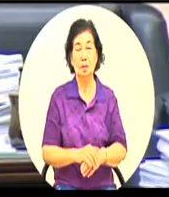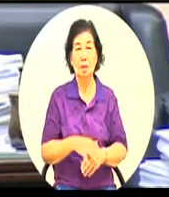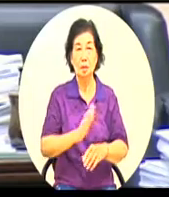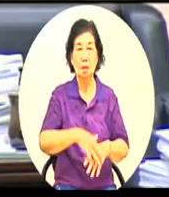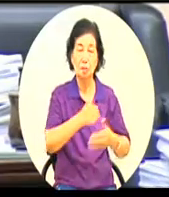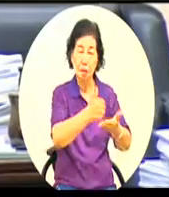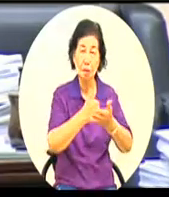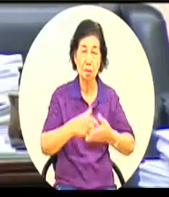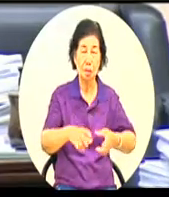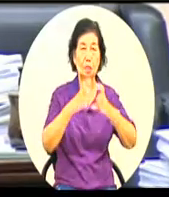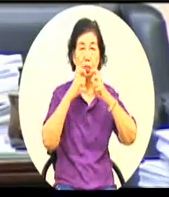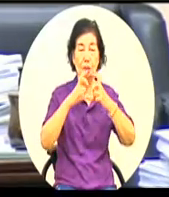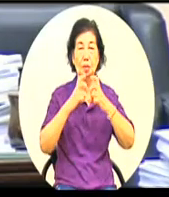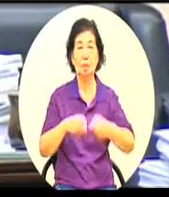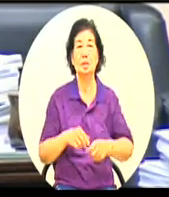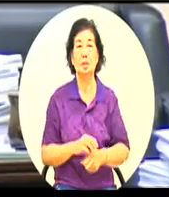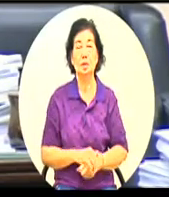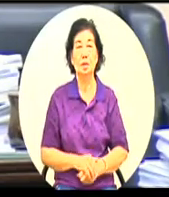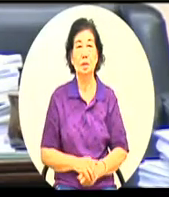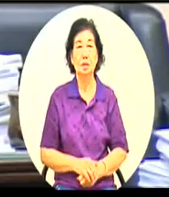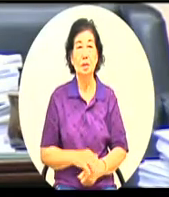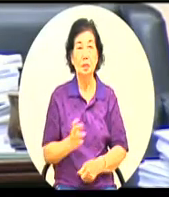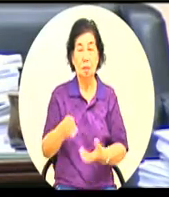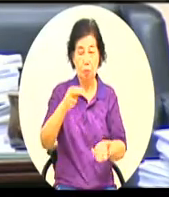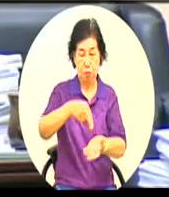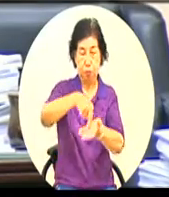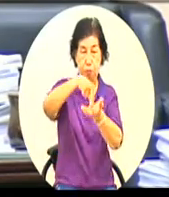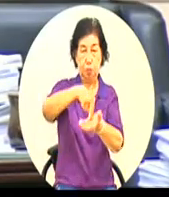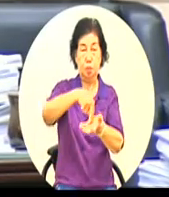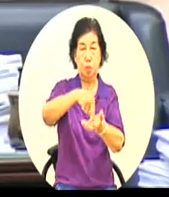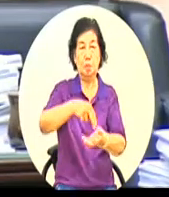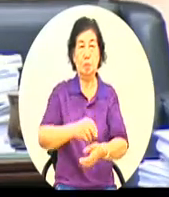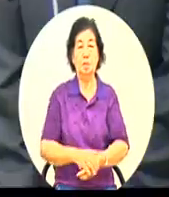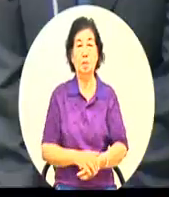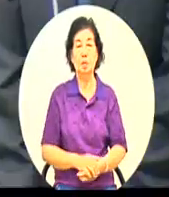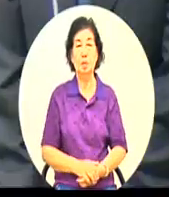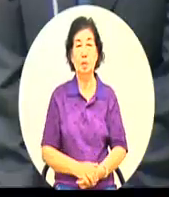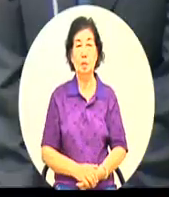一下，请你站起来一下吼。